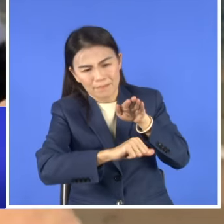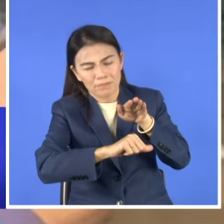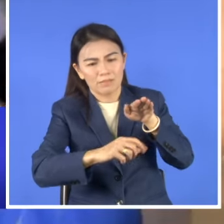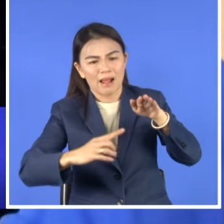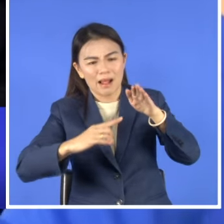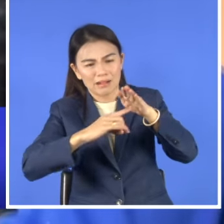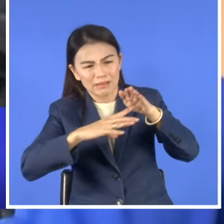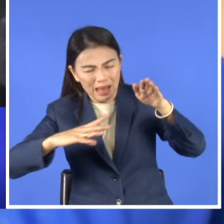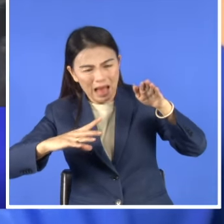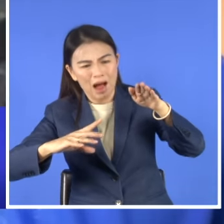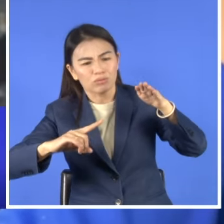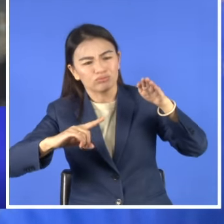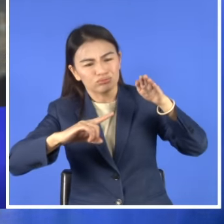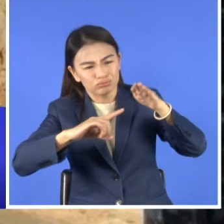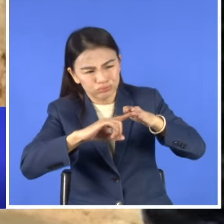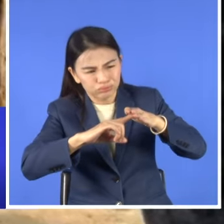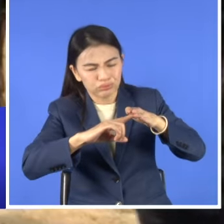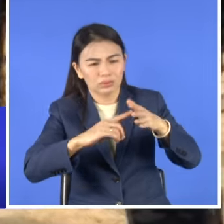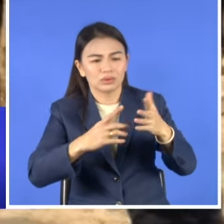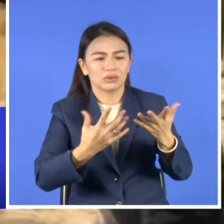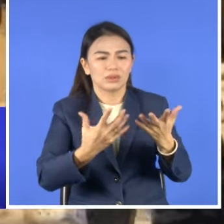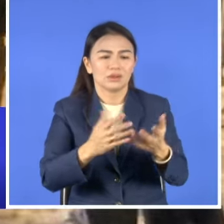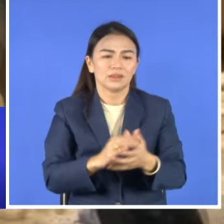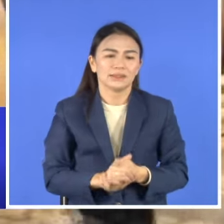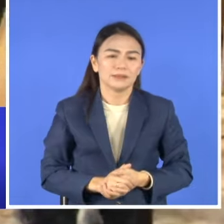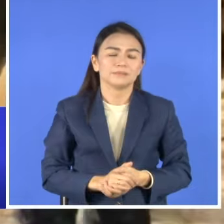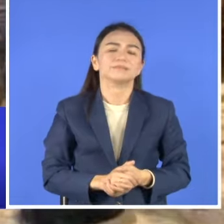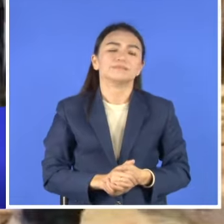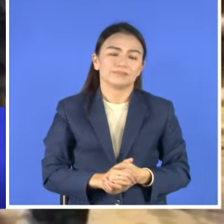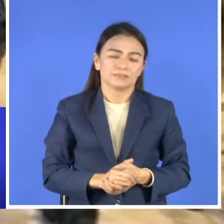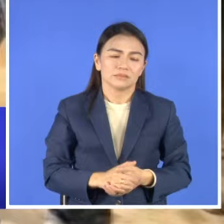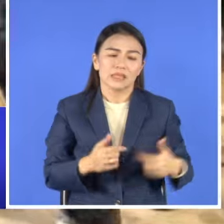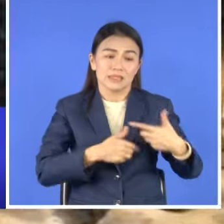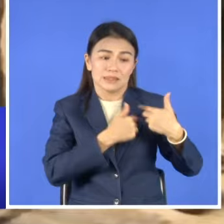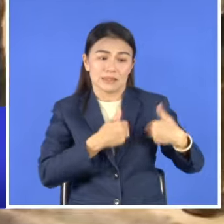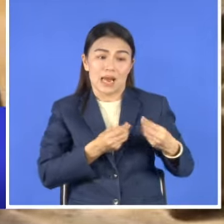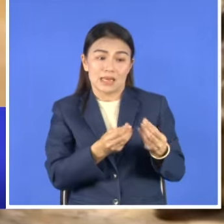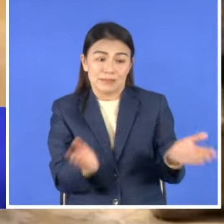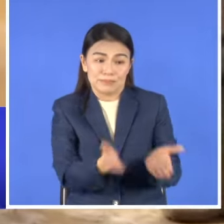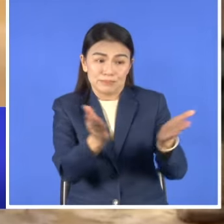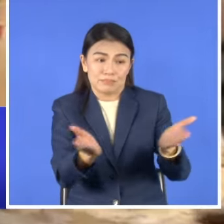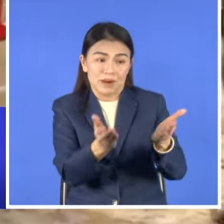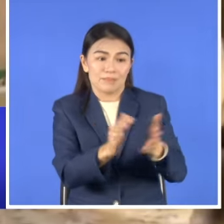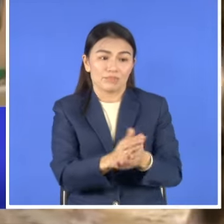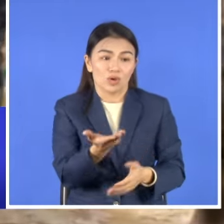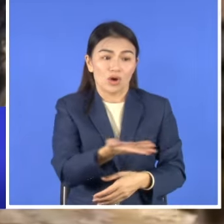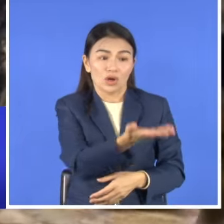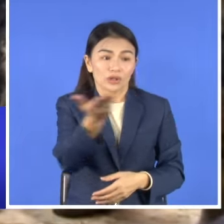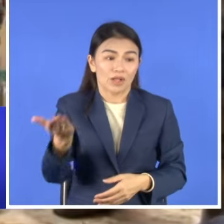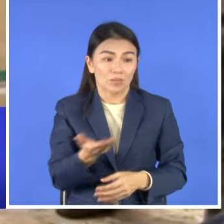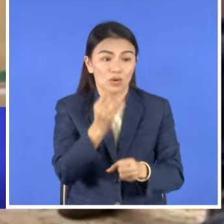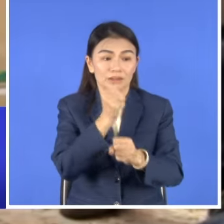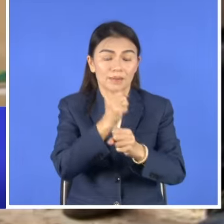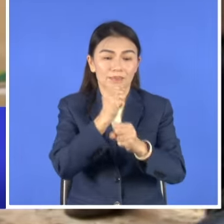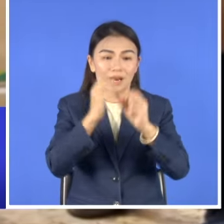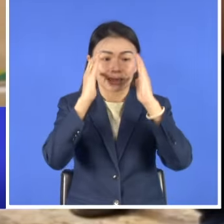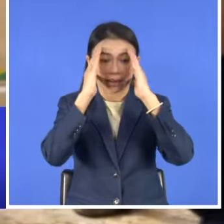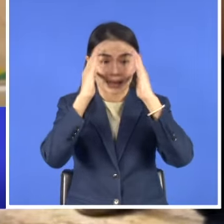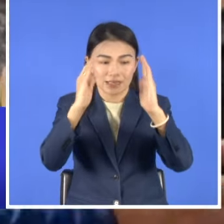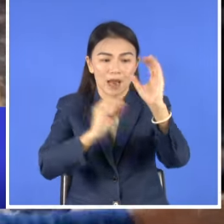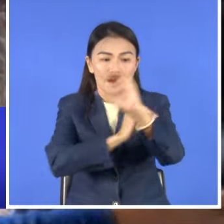แหลมนะไม่รู้ว่ามันจะจังหวะไหนจะไปเหยียบโดนนะคะก็เอาเป็นกำลังใจนะคะขอให้ทุกท่านเนี่ยทำงานได้อย่างเต็มที่แล้วก็ปลอดภัย